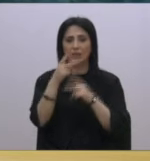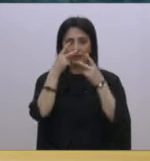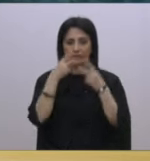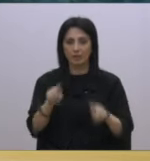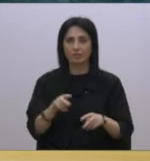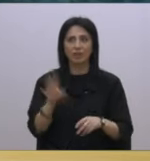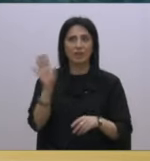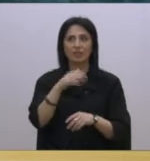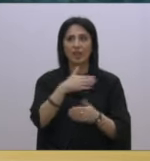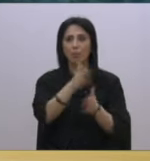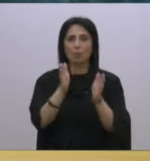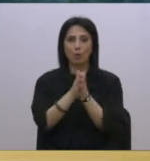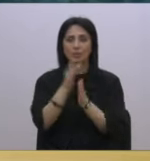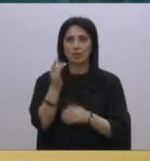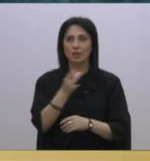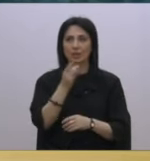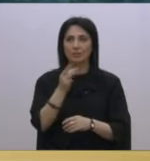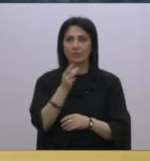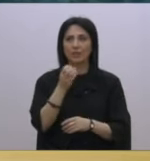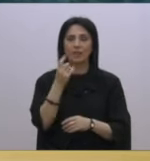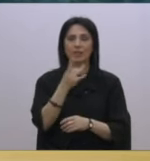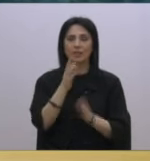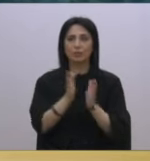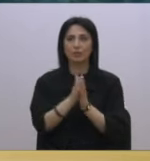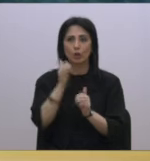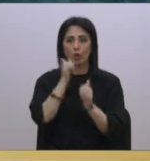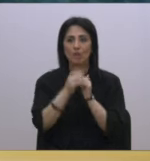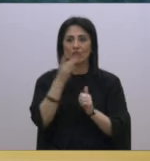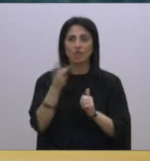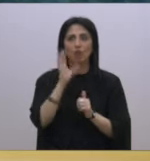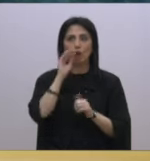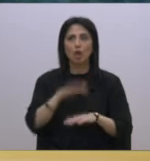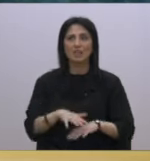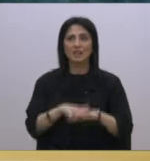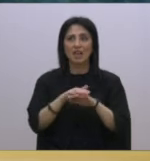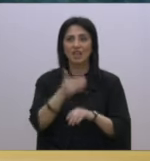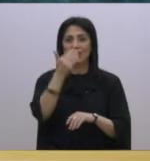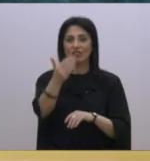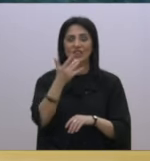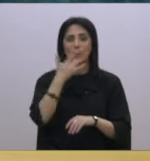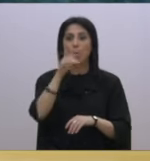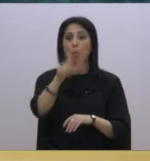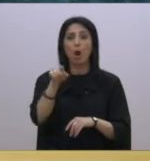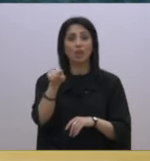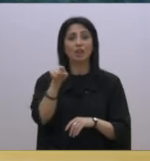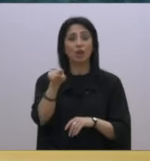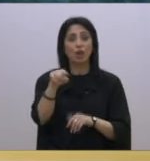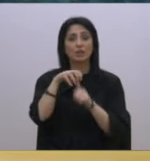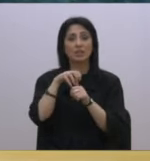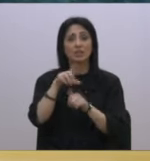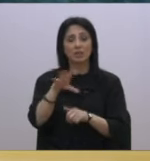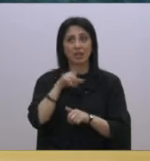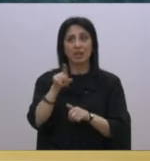და ყველას მოგიწოდეთ კიდე ერთხელ ყოველ ჯერზე როდესაც საქცია იყო თქვენი პოლიტიკოსების ხრიდან